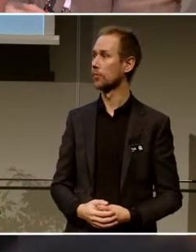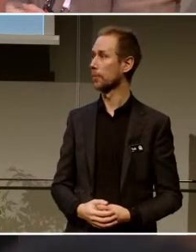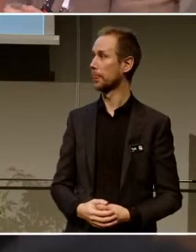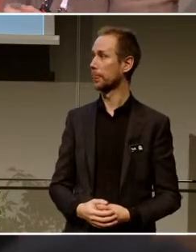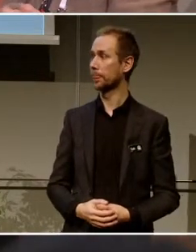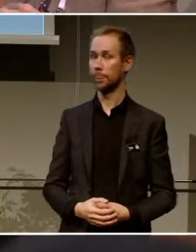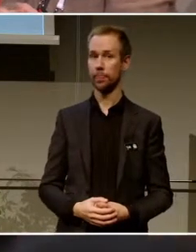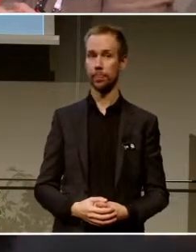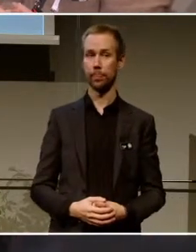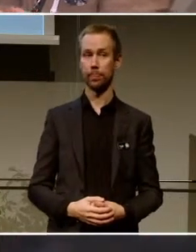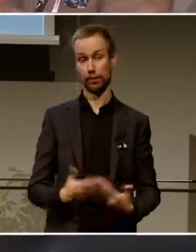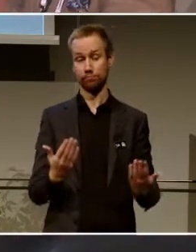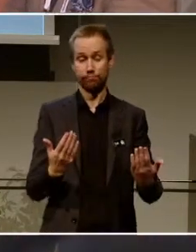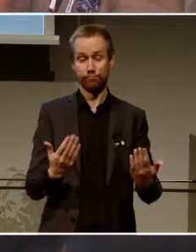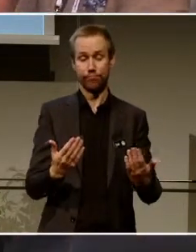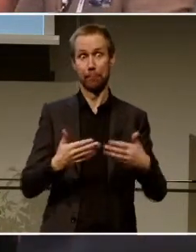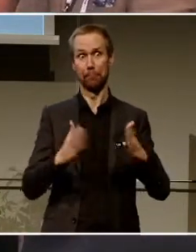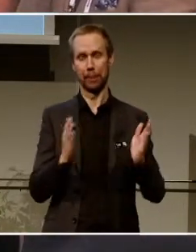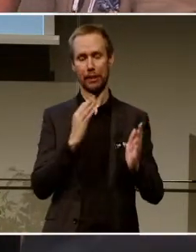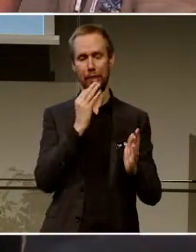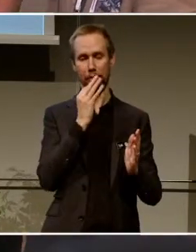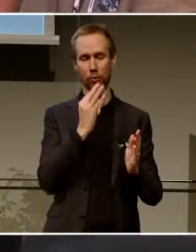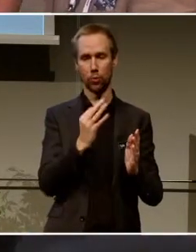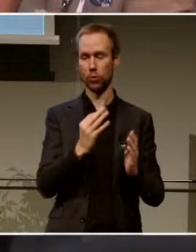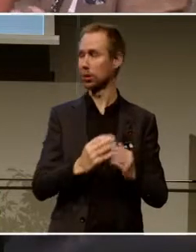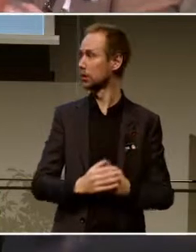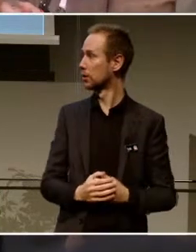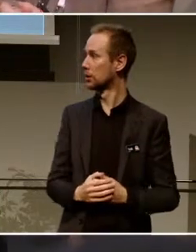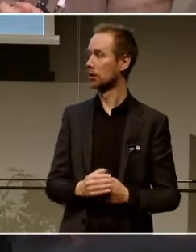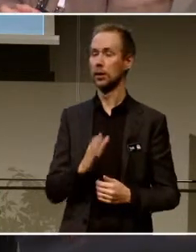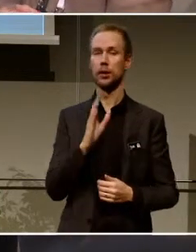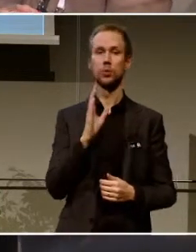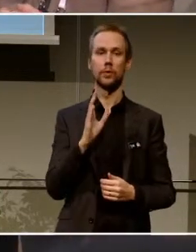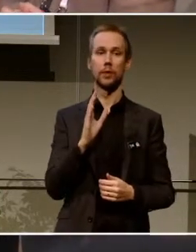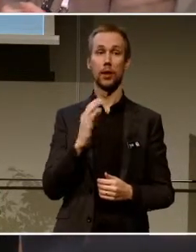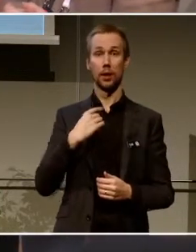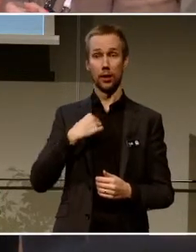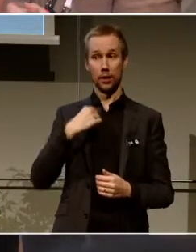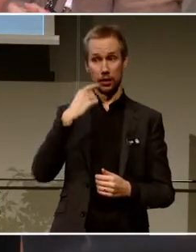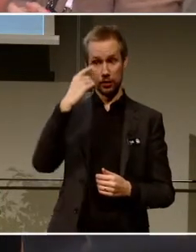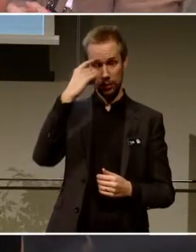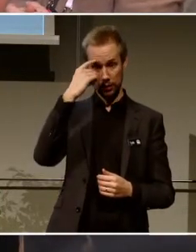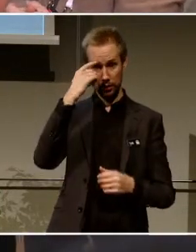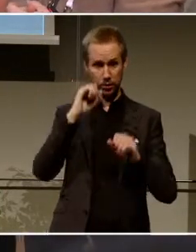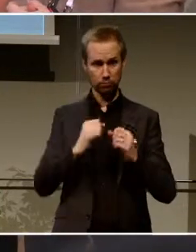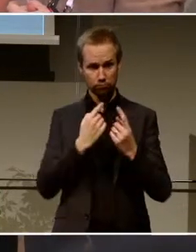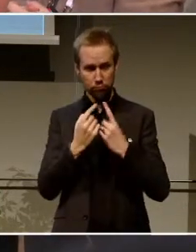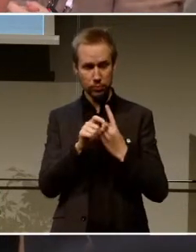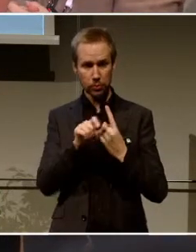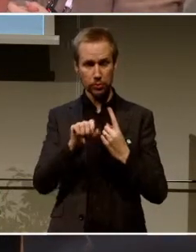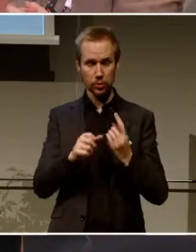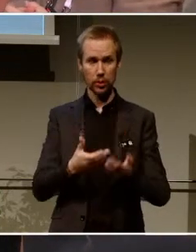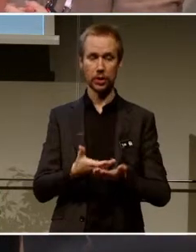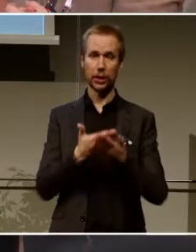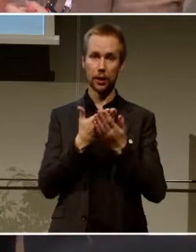Det är inga små frågor vi kör med här. Men jag tänker det som jag lyfter det här att prata med de man ska hjälpa. Alltså